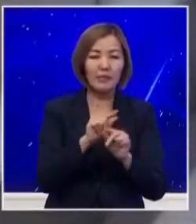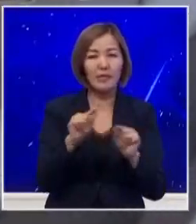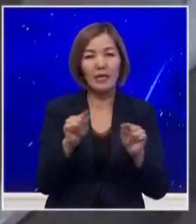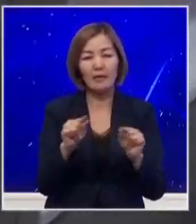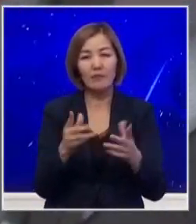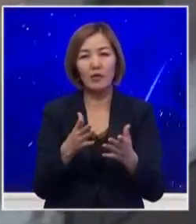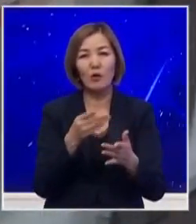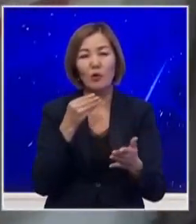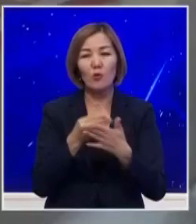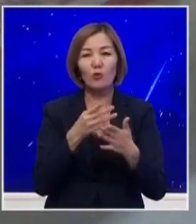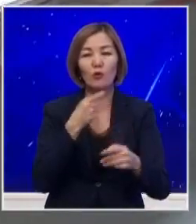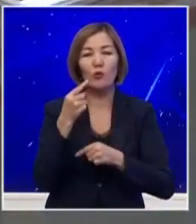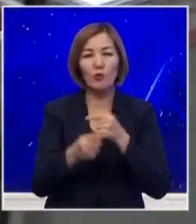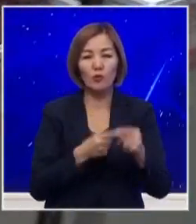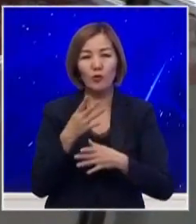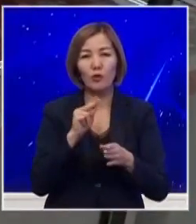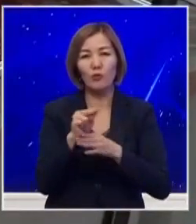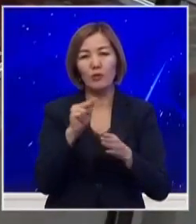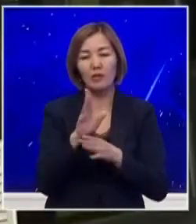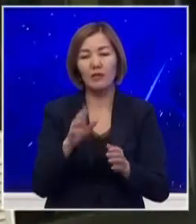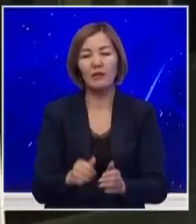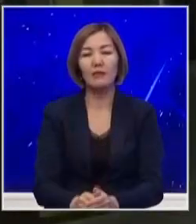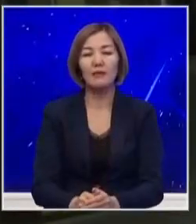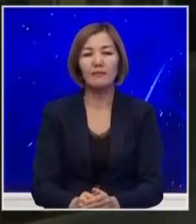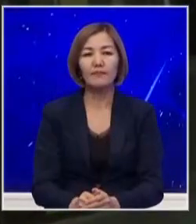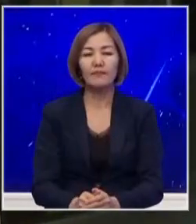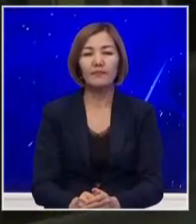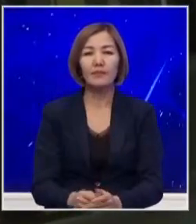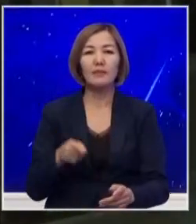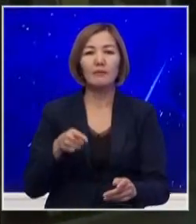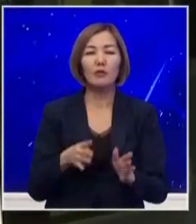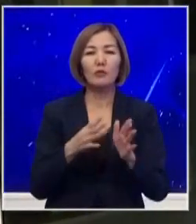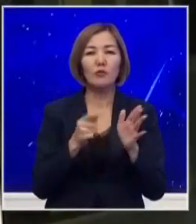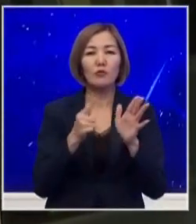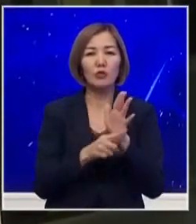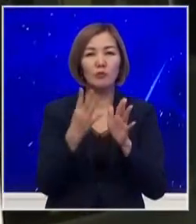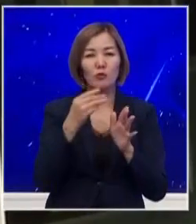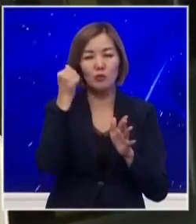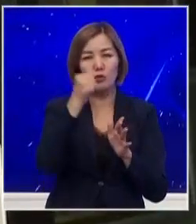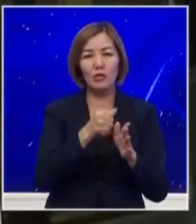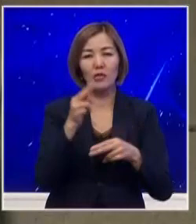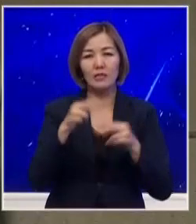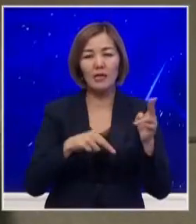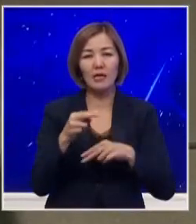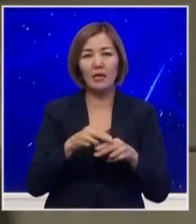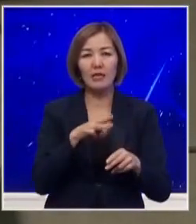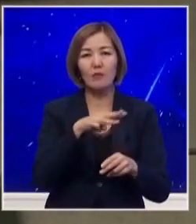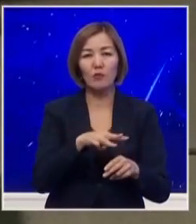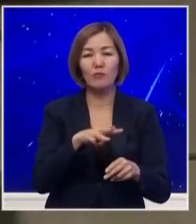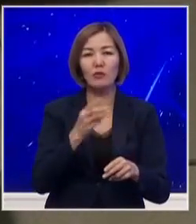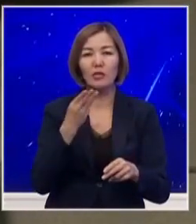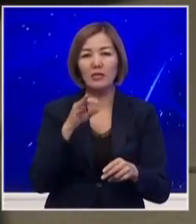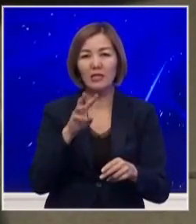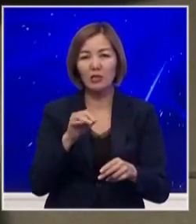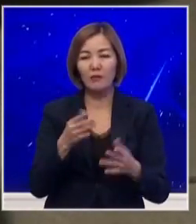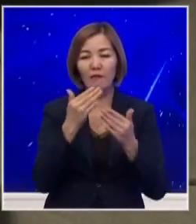отырып, ұлттық құндылықтарды кейін ұрпаққа насихаттап келеді. Ал 1974 жылы іргетасы қаланған Мұхамеджан Тынышбаев